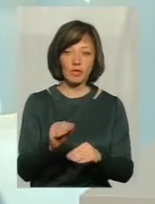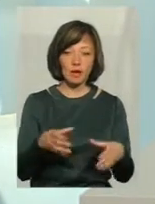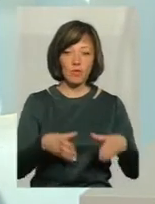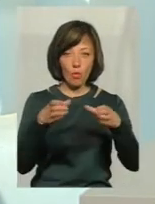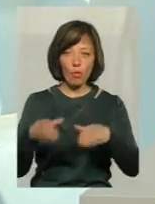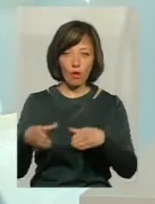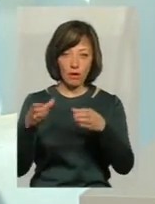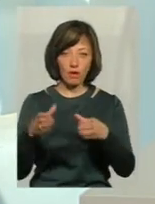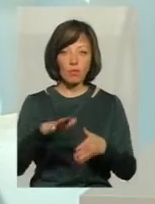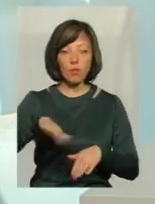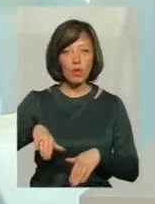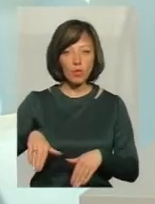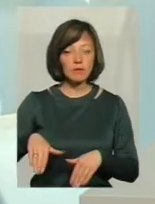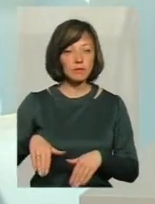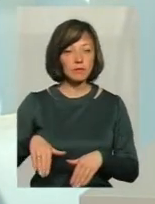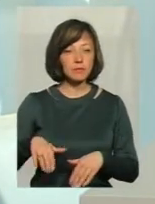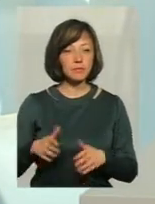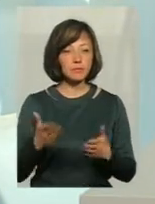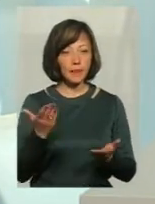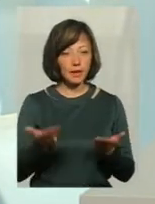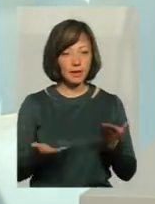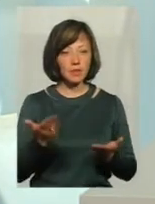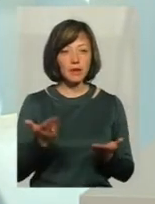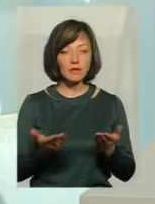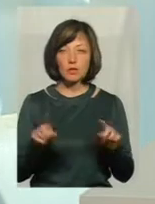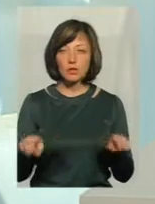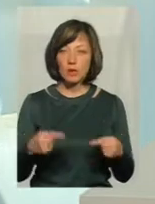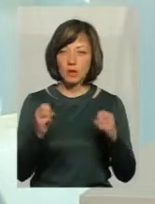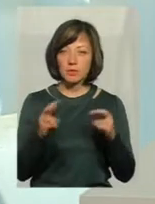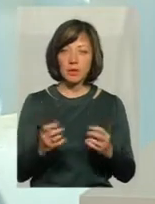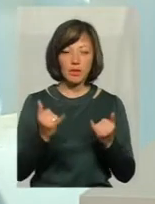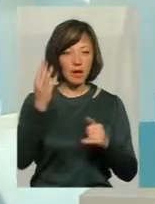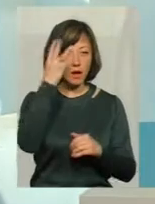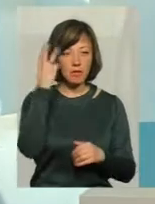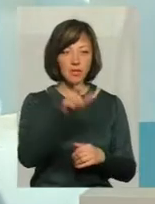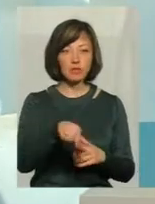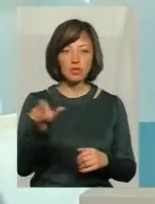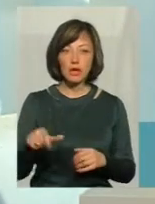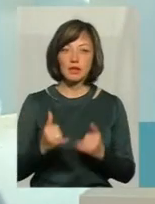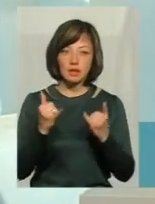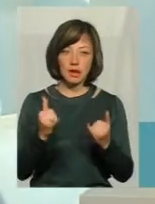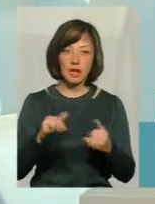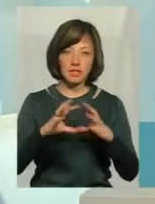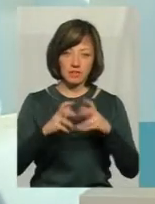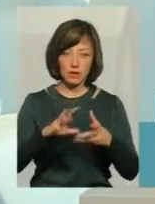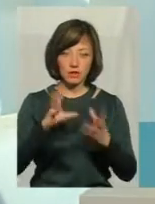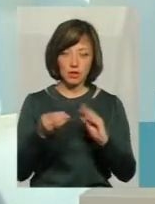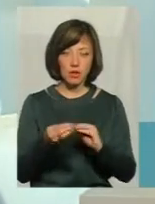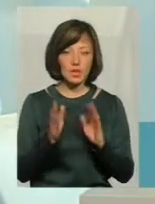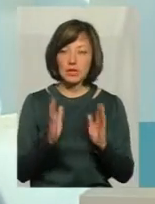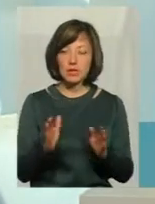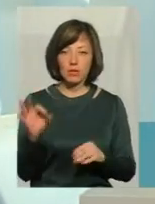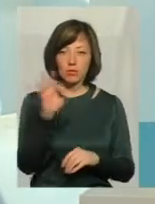які потім будуть, напевно, що створювати небезпеку для хмельничан і для світу в цілому. Тобто ми не говоримо тільки